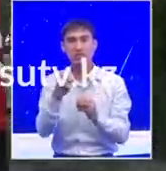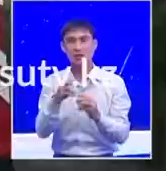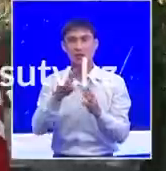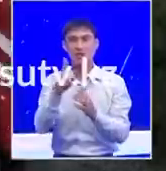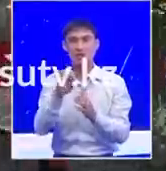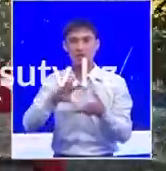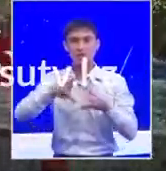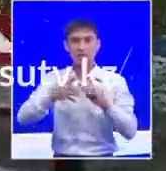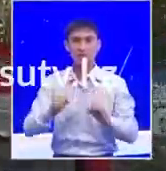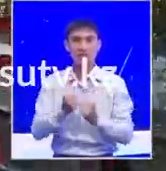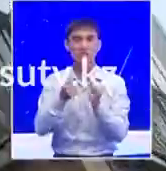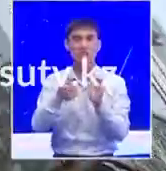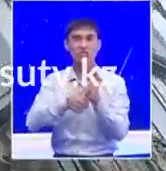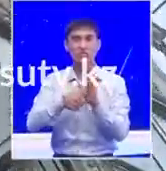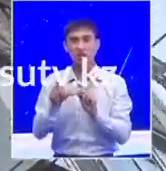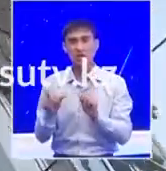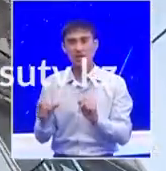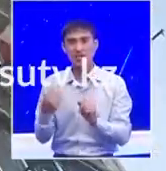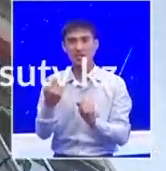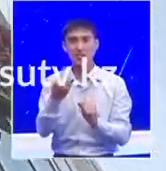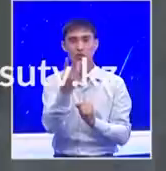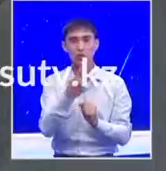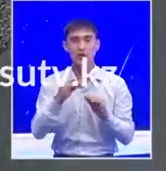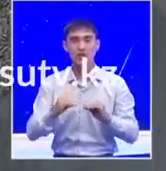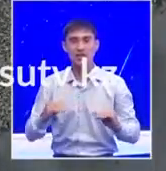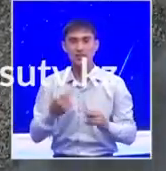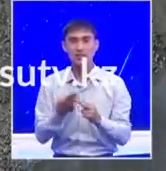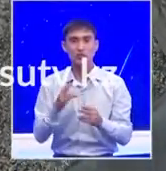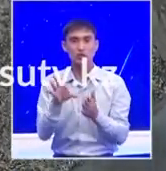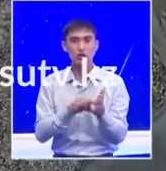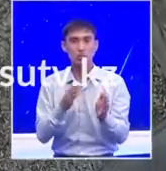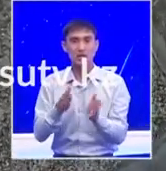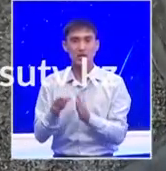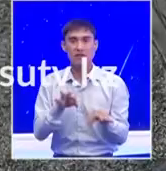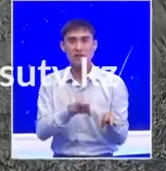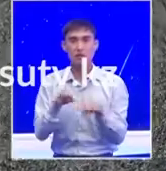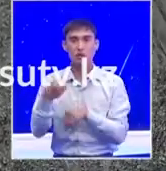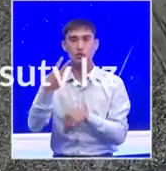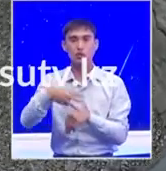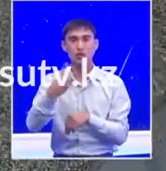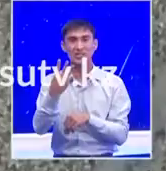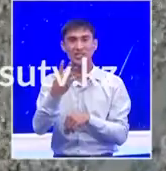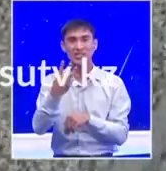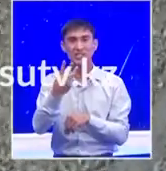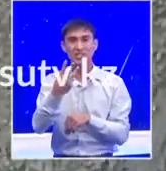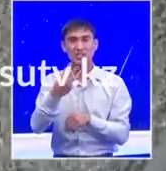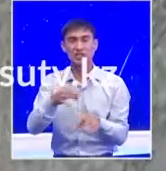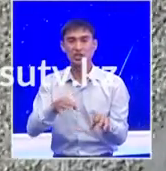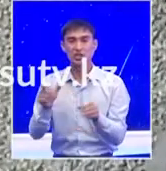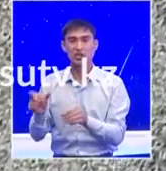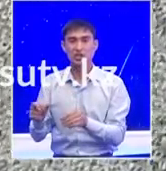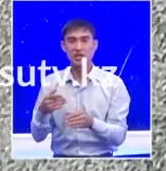в результате спасли 6 человек, из них 3 дети. В срочном порядке эвакуировали еще 43 жильца. На